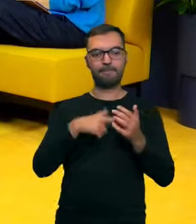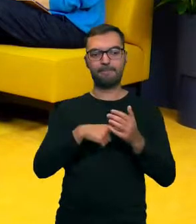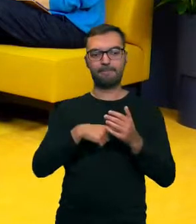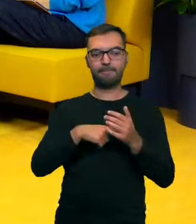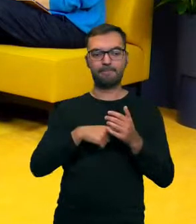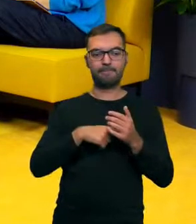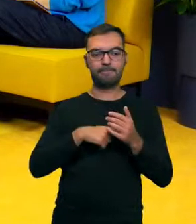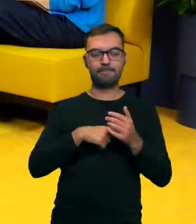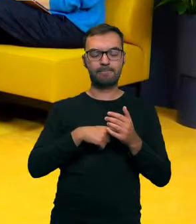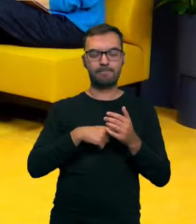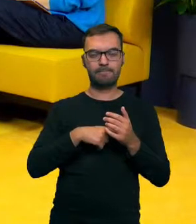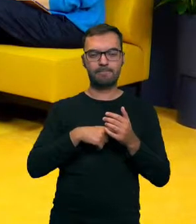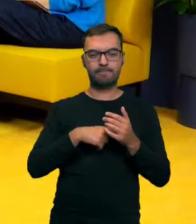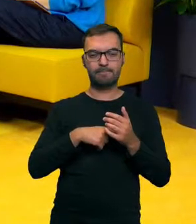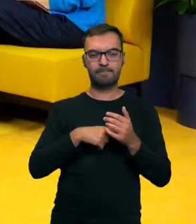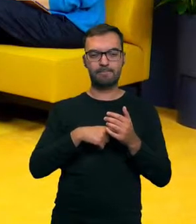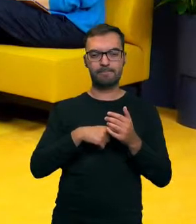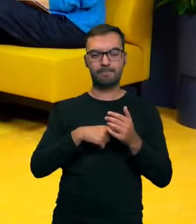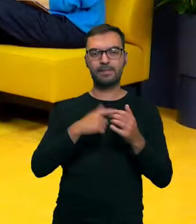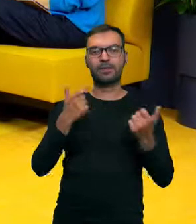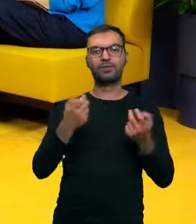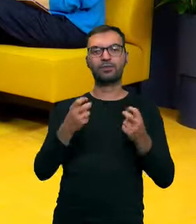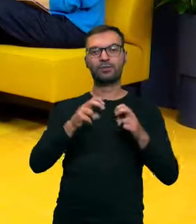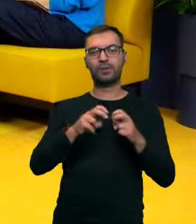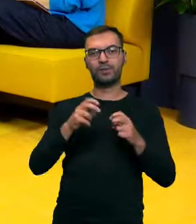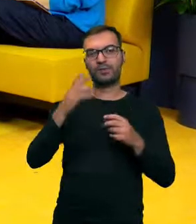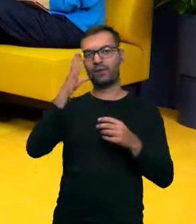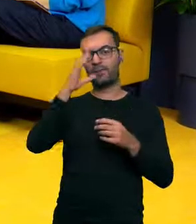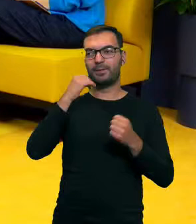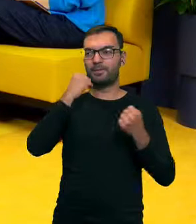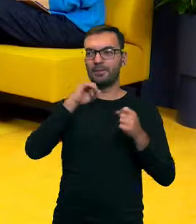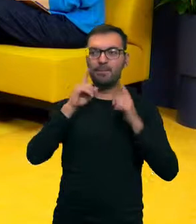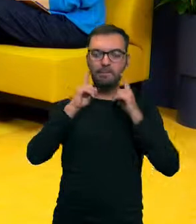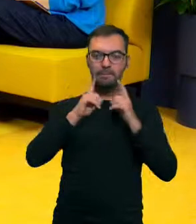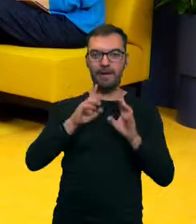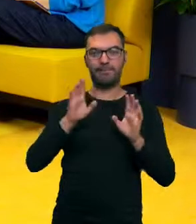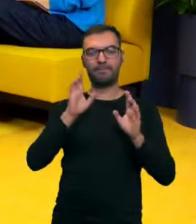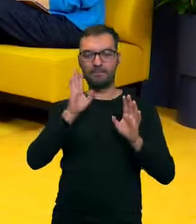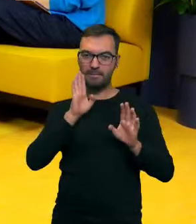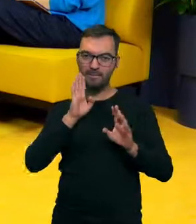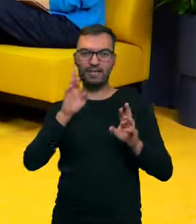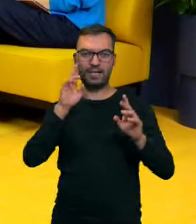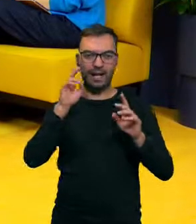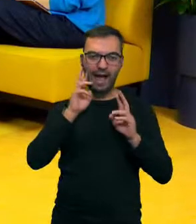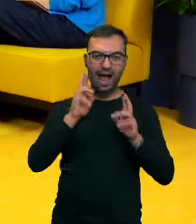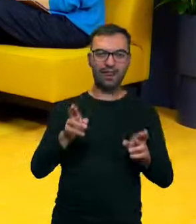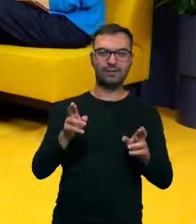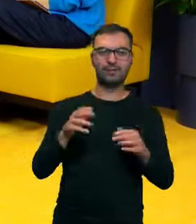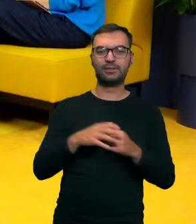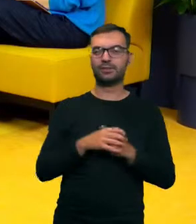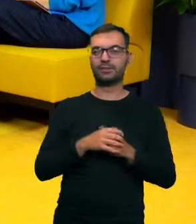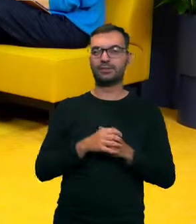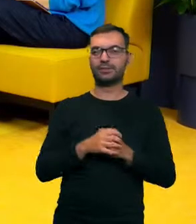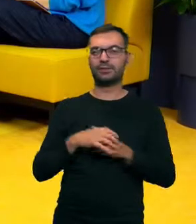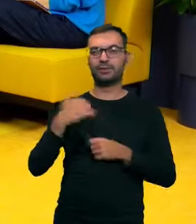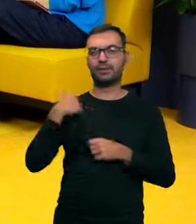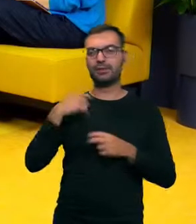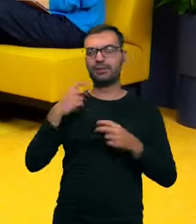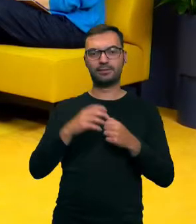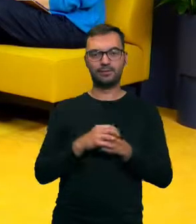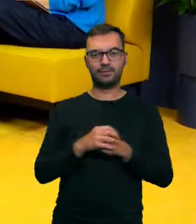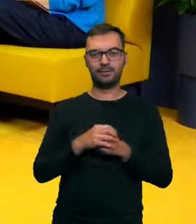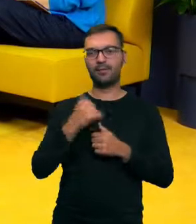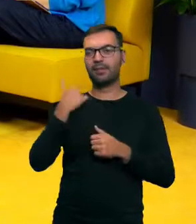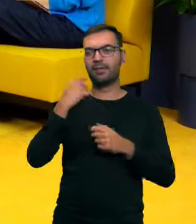cel uzbrojenie i jakby uprawdopodobnienie tego, co jest, znalezienie odpowiedzi na wszystkie stawiane przez